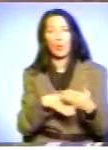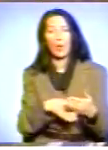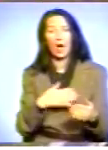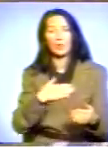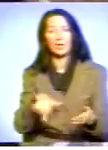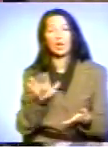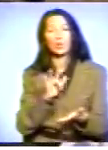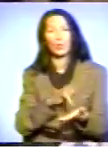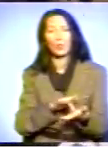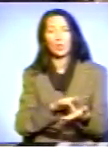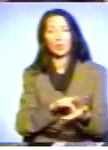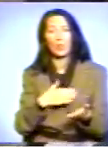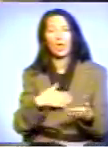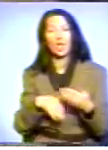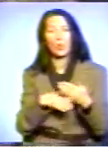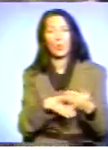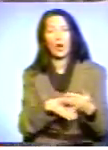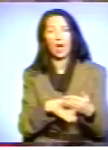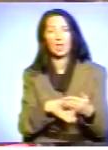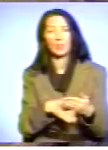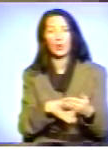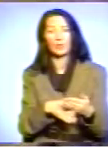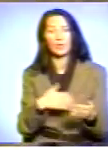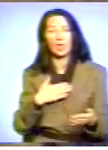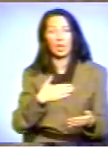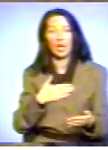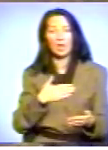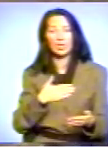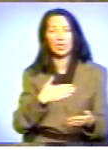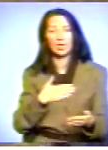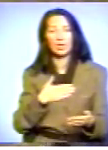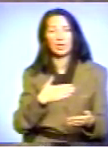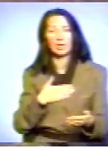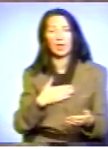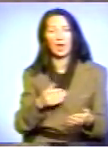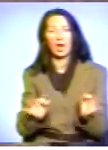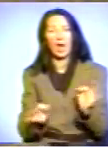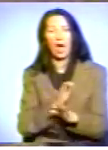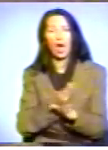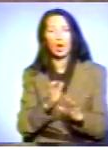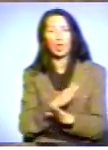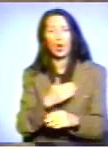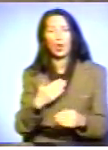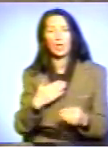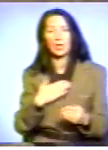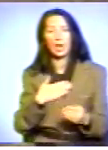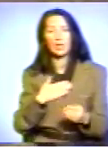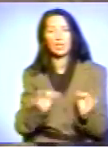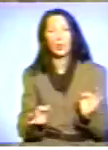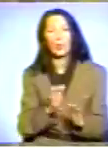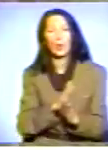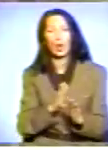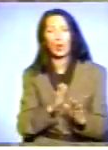нашому місті, ми допомагаємо нашій як ніби екології, нашій